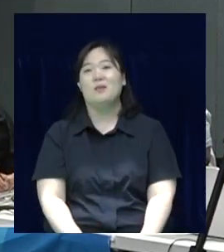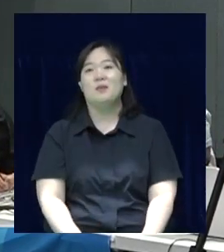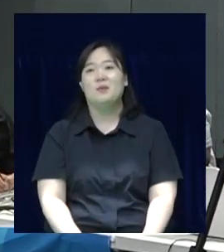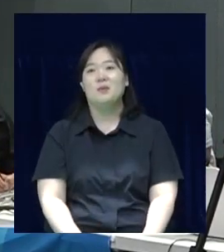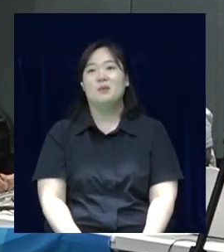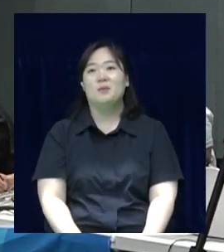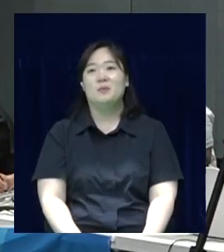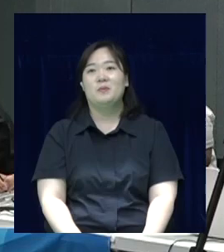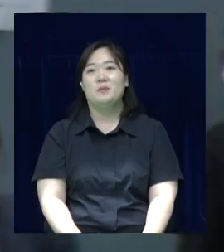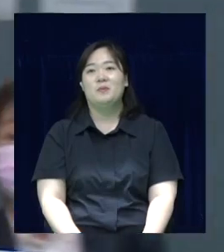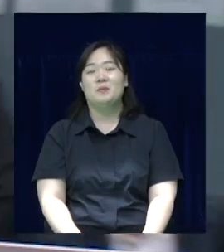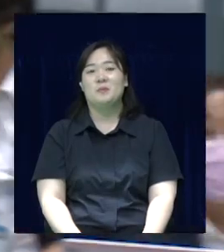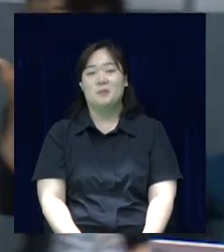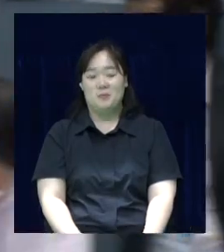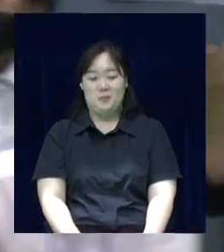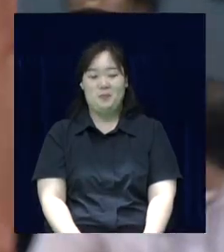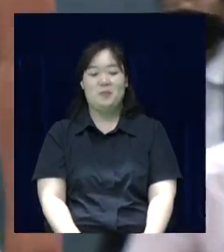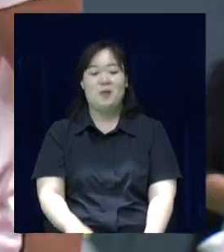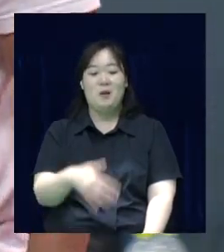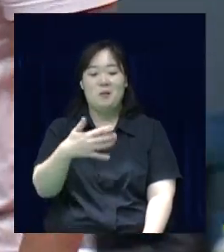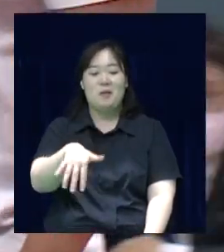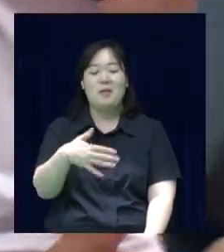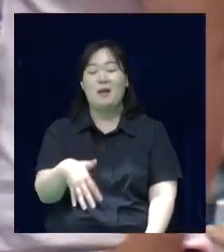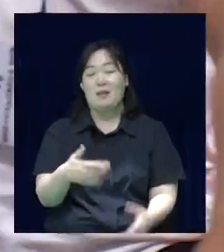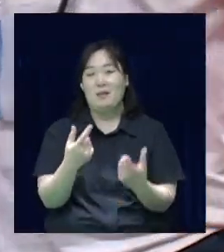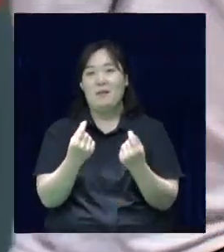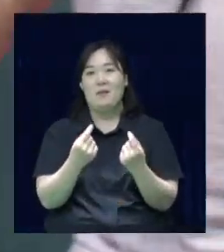보는 측면에서도 굉장히 즐겁네요. 그렇죠. 예.